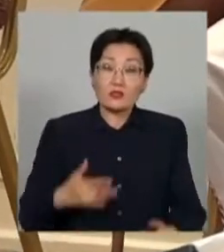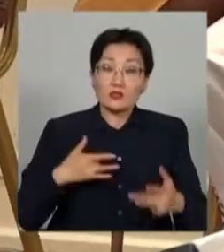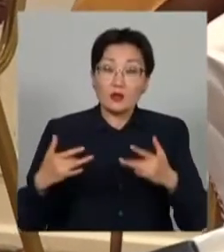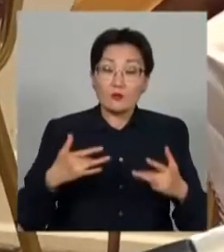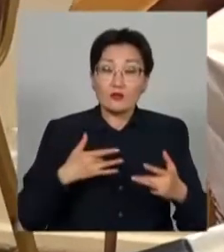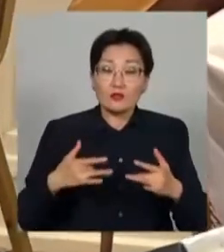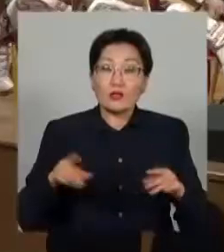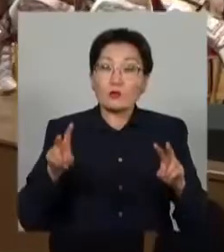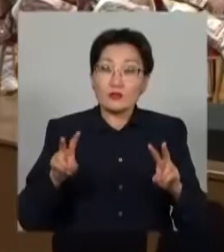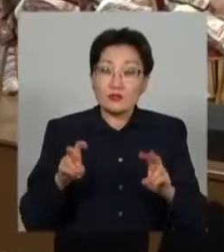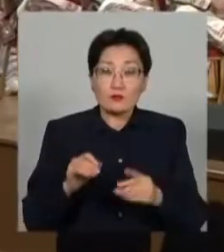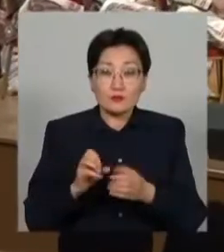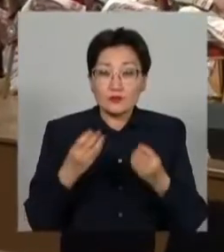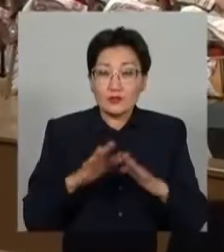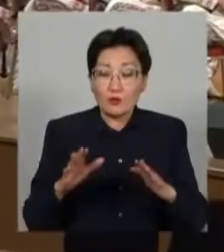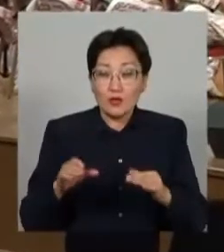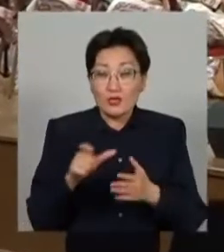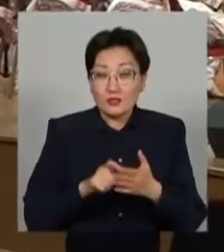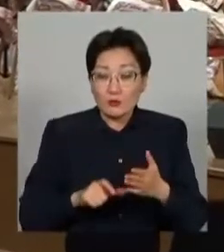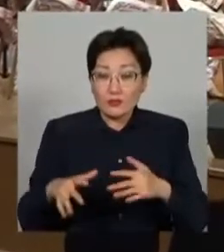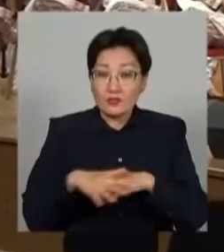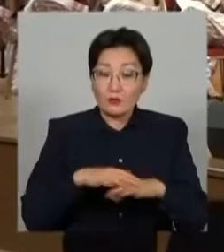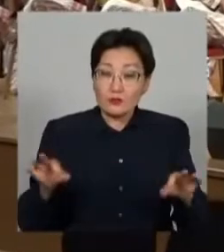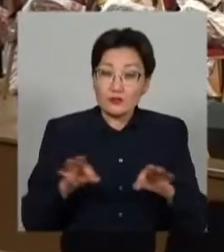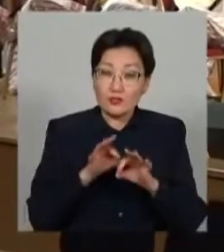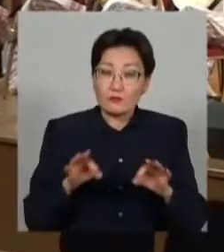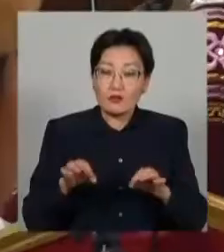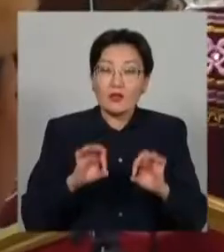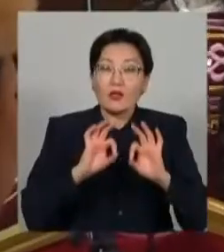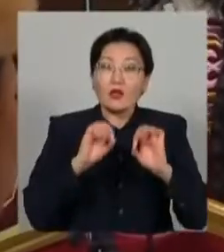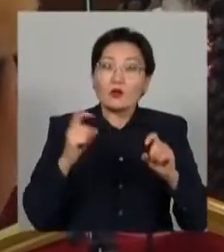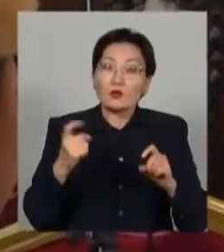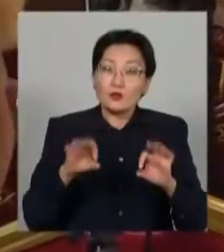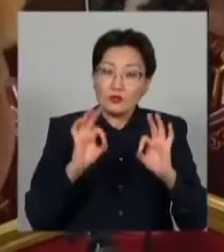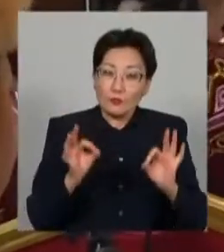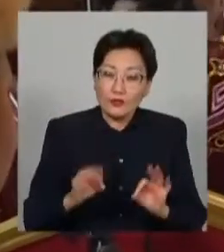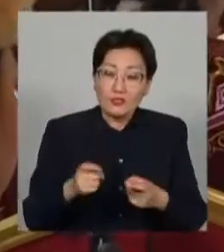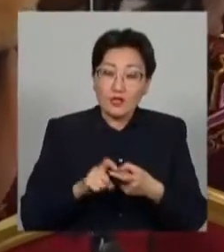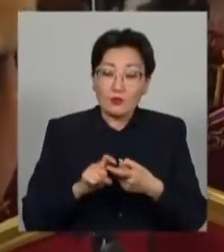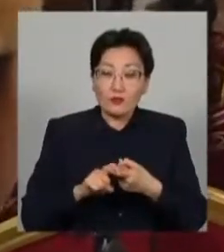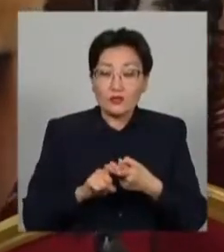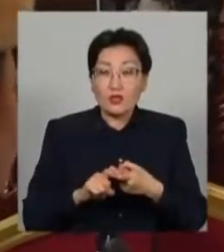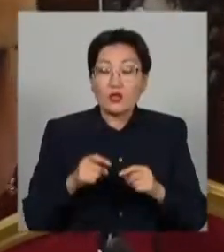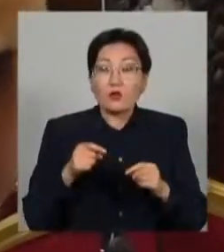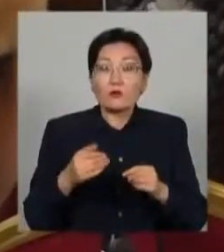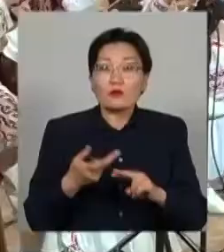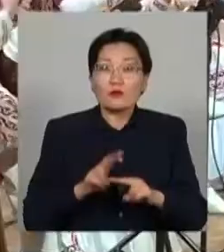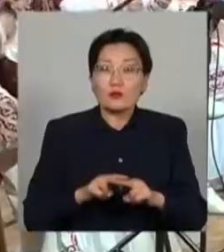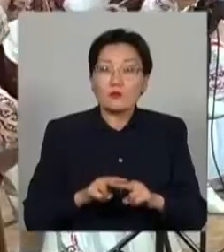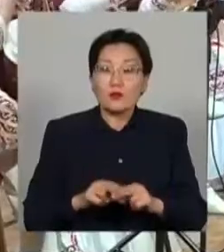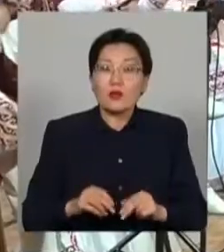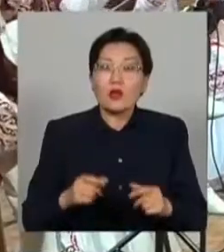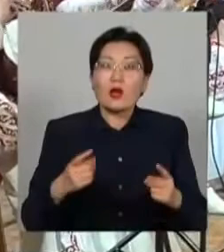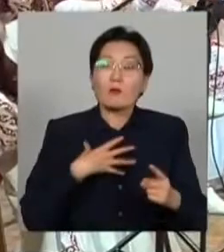дала сыры деп аталуы да тегін емес. Композитордың халық музыкасын көркем өнермен ұштастырған бұл симфониялық дастана оның шоқтығы биік шығармаларының